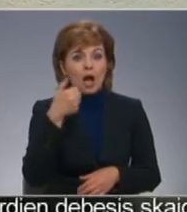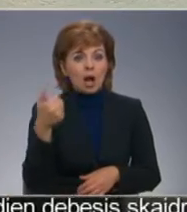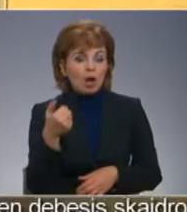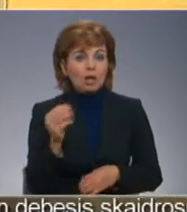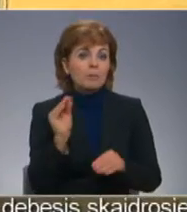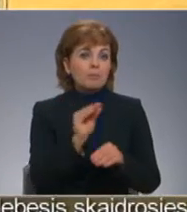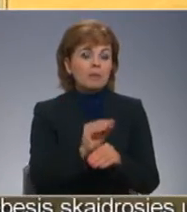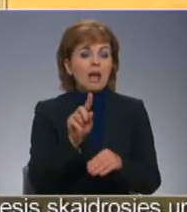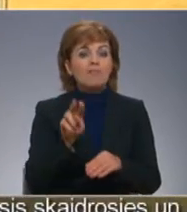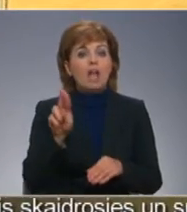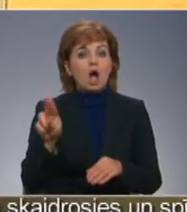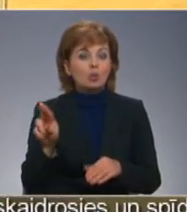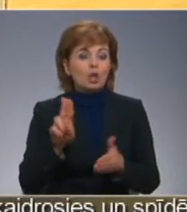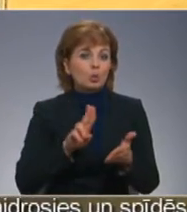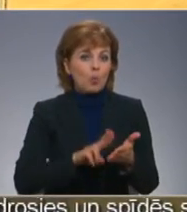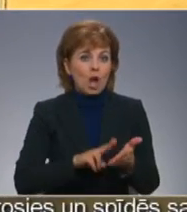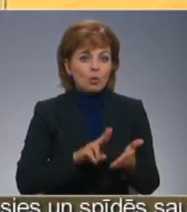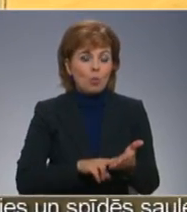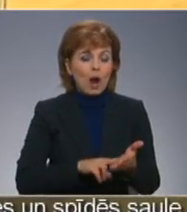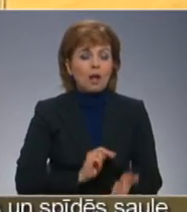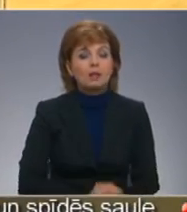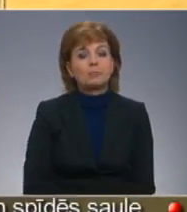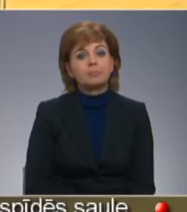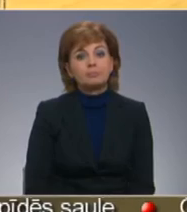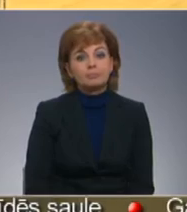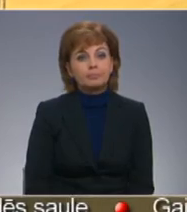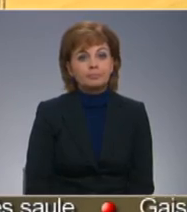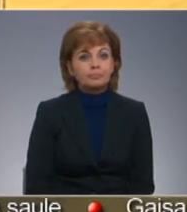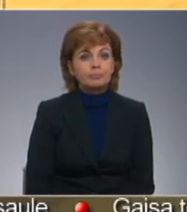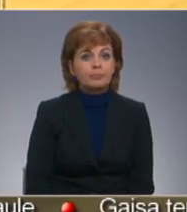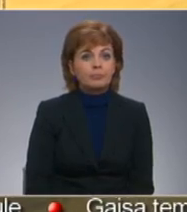pievienotās vērtības nodokli. Sandra Leitāne, Andris Pāns, TV Spektrs.